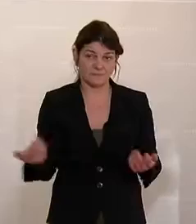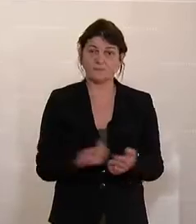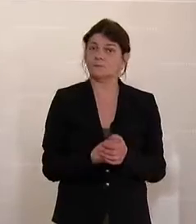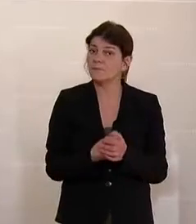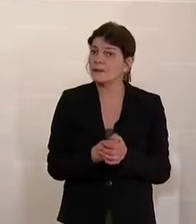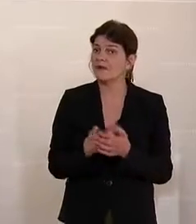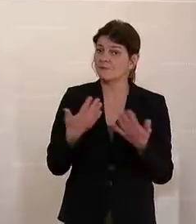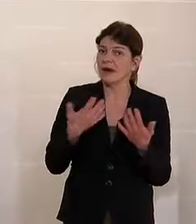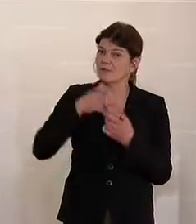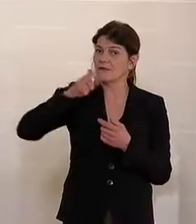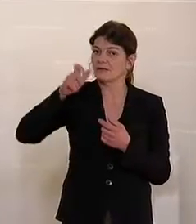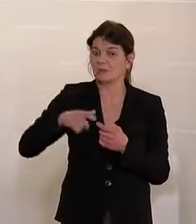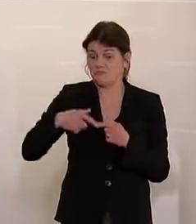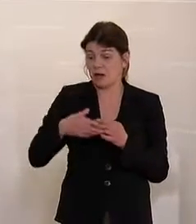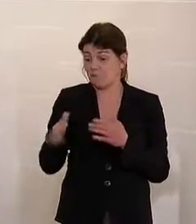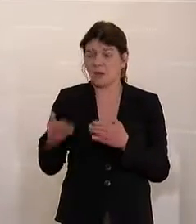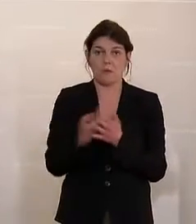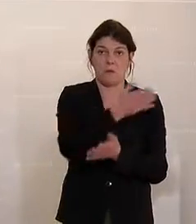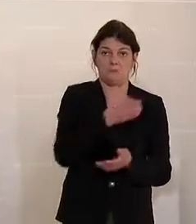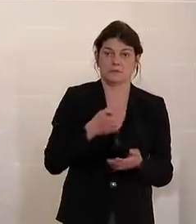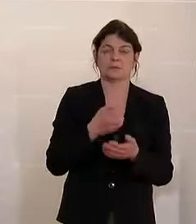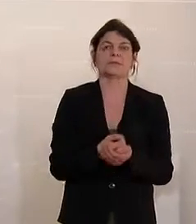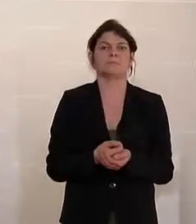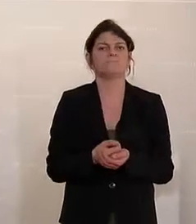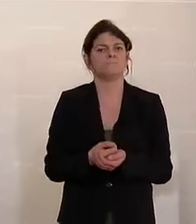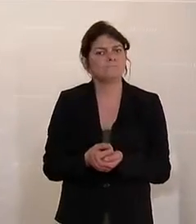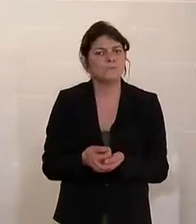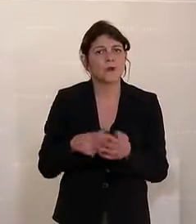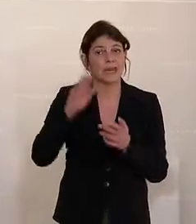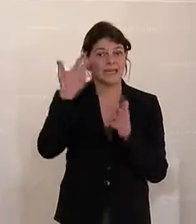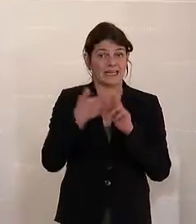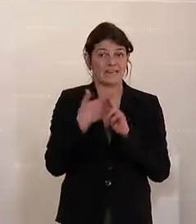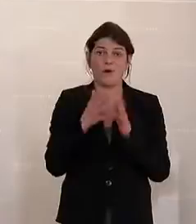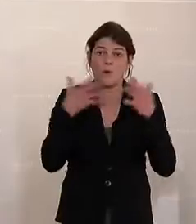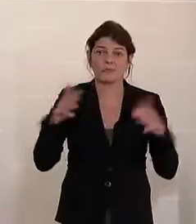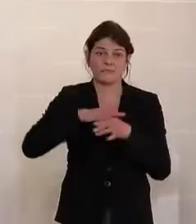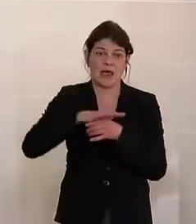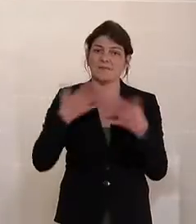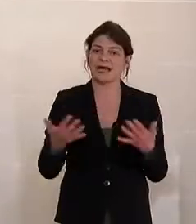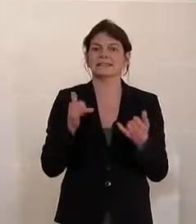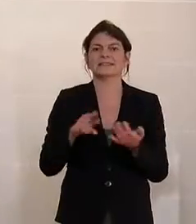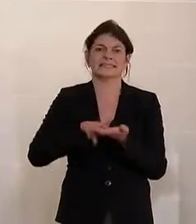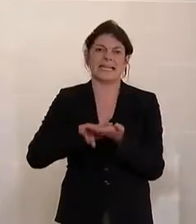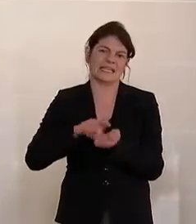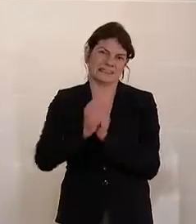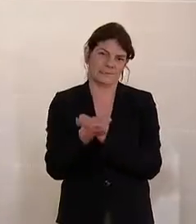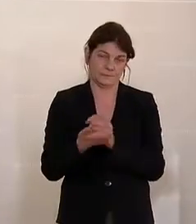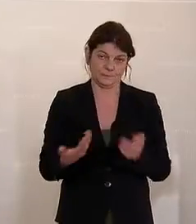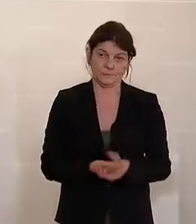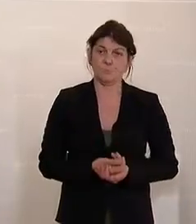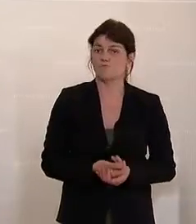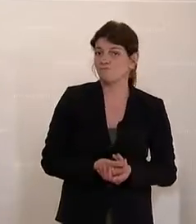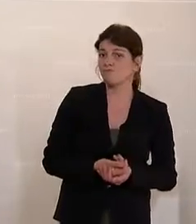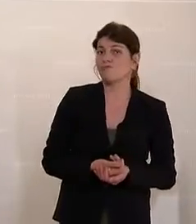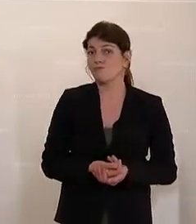im Personal sozusagen. Und ein dritter großer Bereich ist die Digitalisierung. Hier ist ja